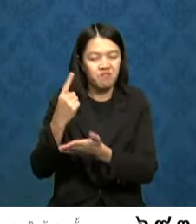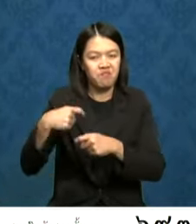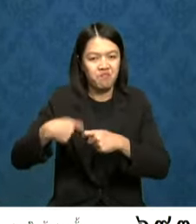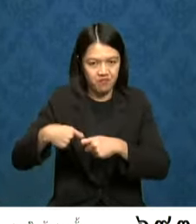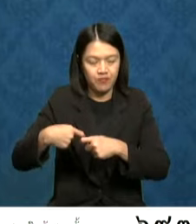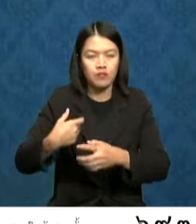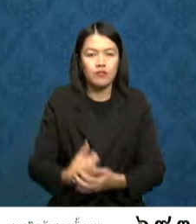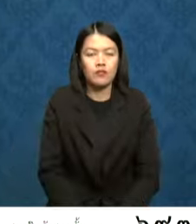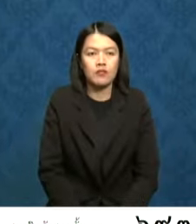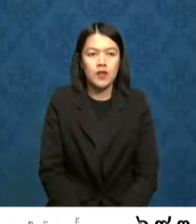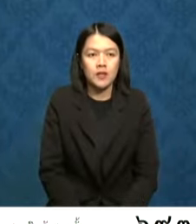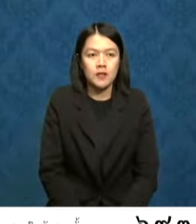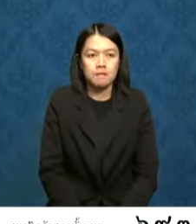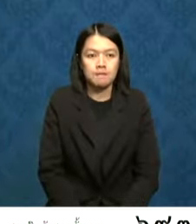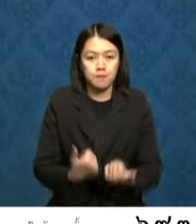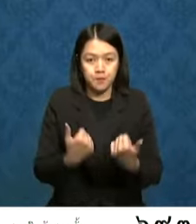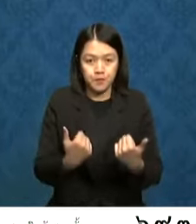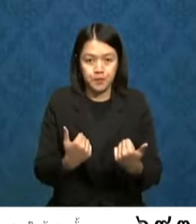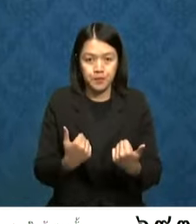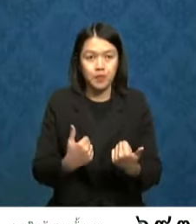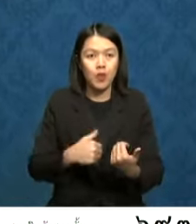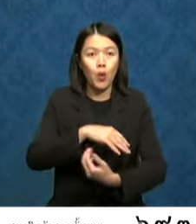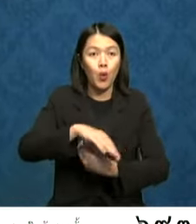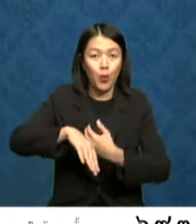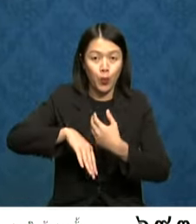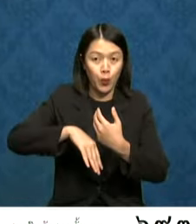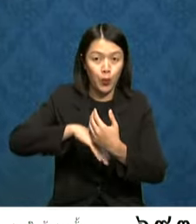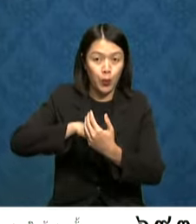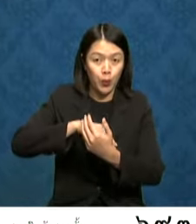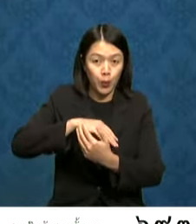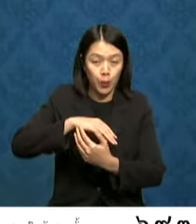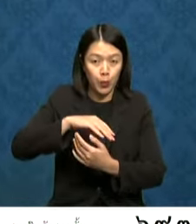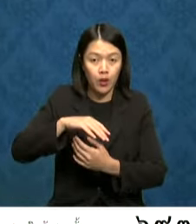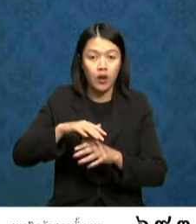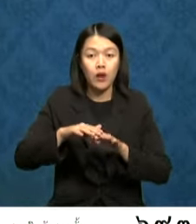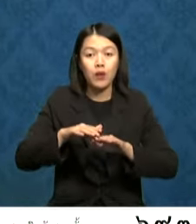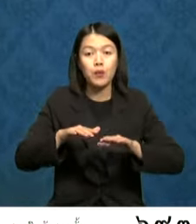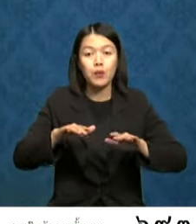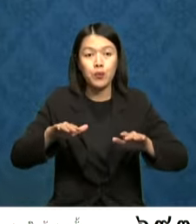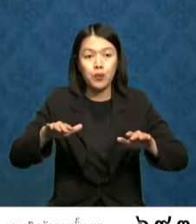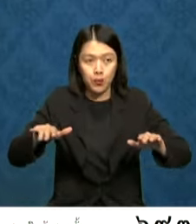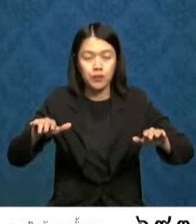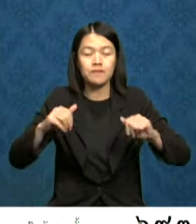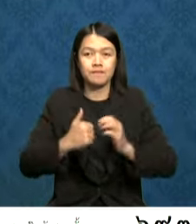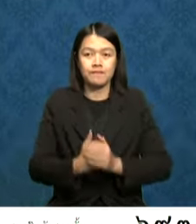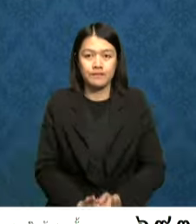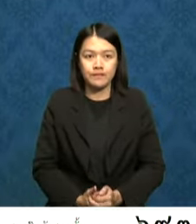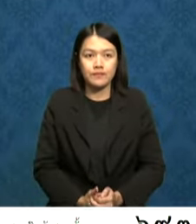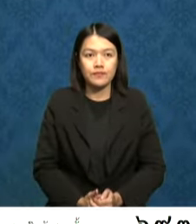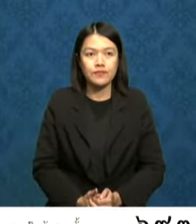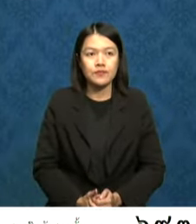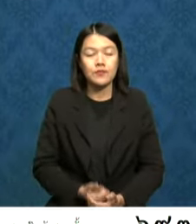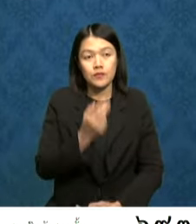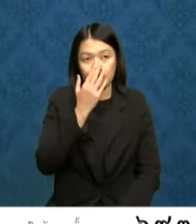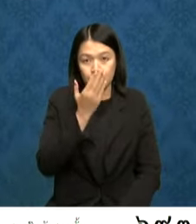แล้วนะคะไหนๆพายุหมุนมันก็กำลังจะอ่อนกำลังลงกลายเป็นคามหย่อมความกดอากาศต่ำนะคะก็ขอฟัง